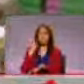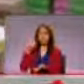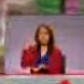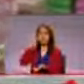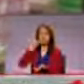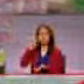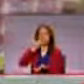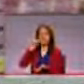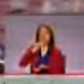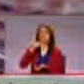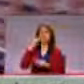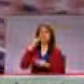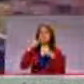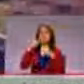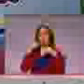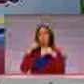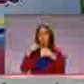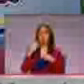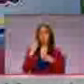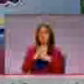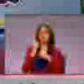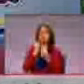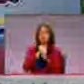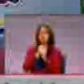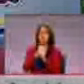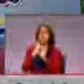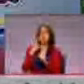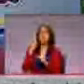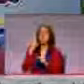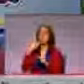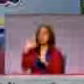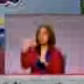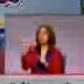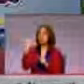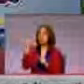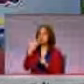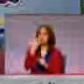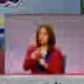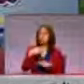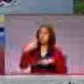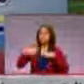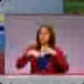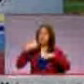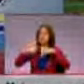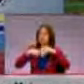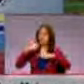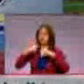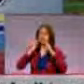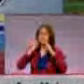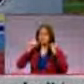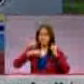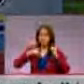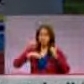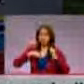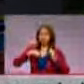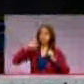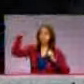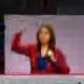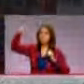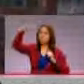للناس فتح باب رزق جديد تشغيل شبا ولسه مستمرين مش بس في القاهره لكن في محافظات